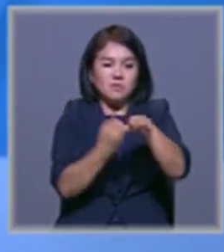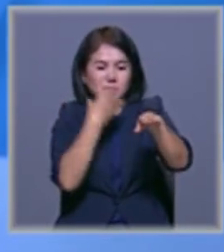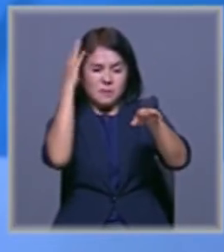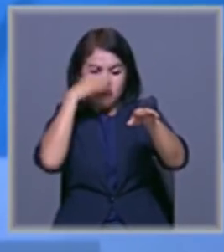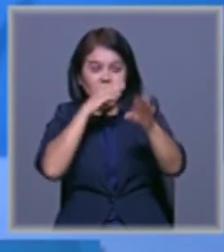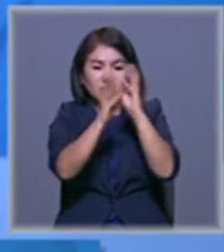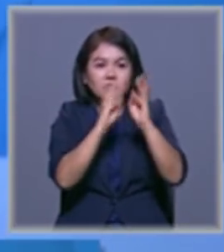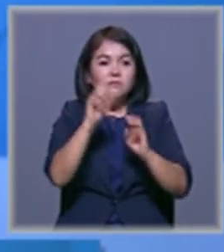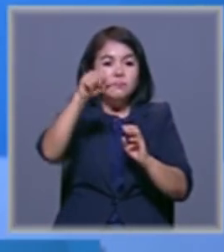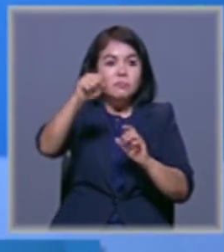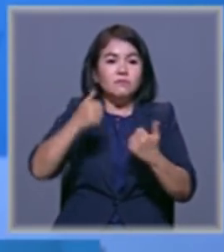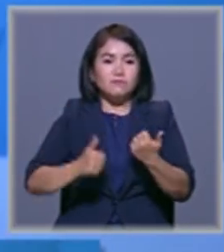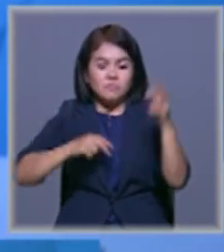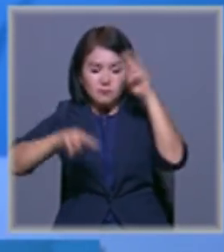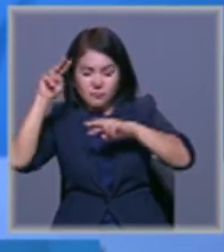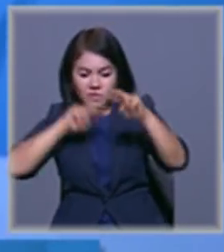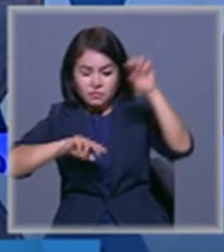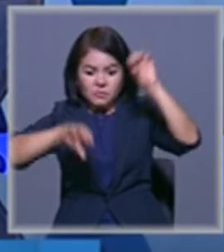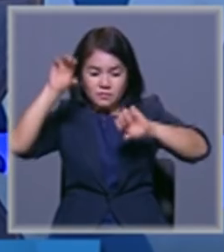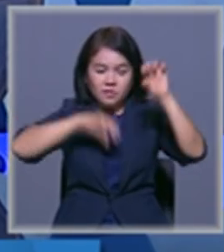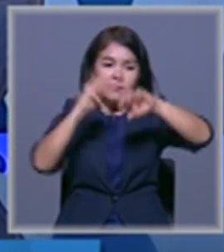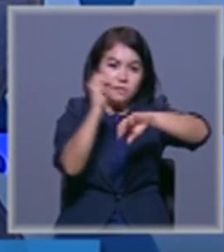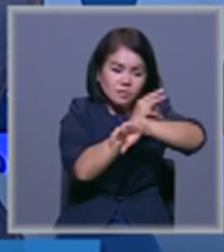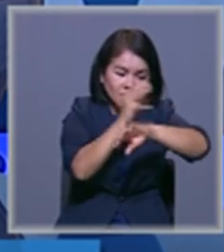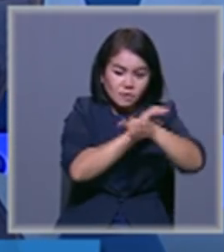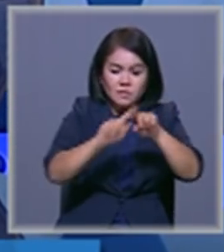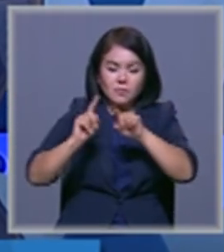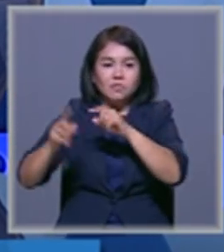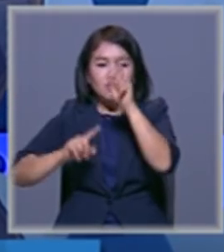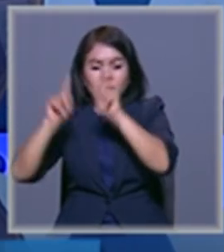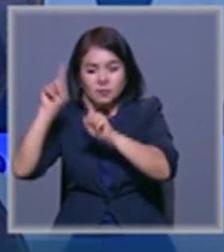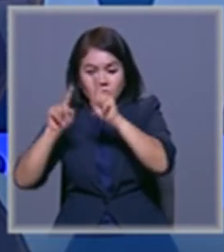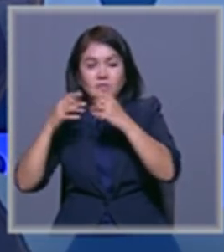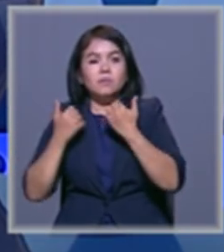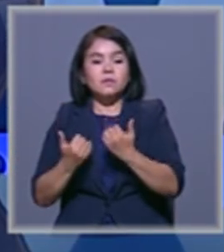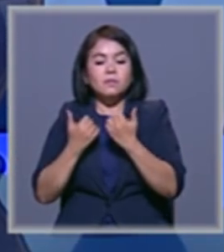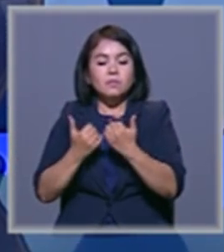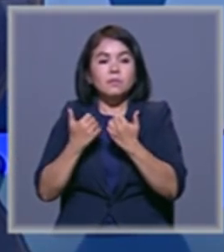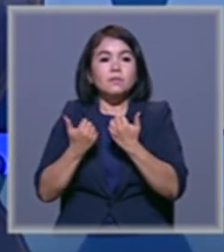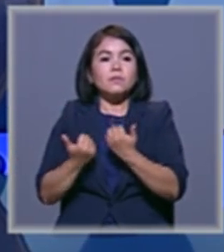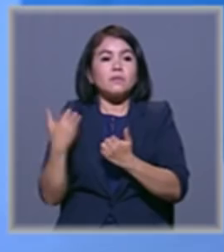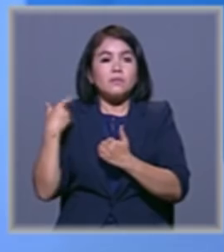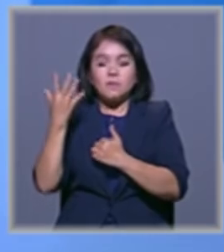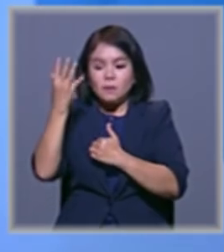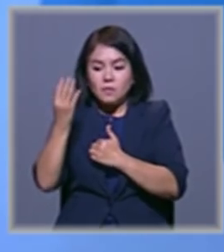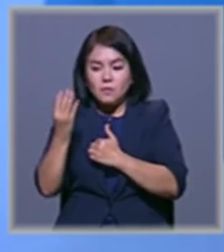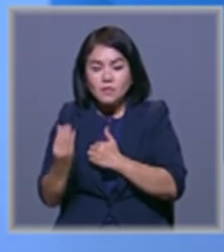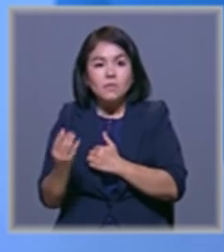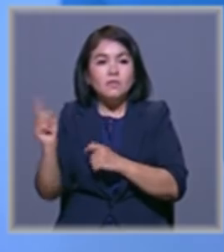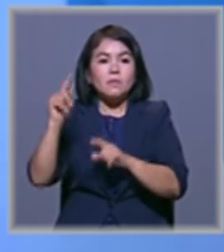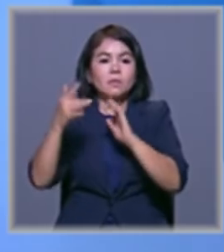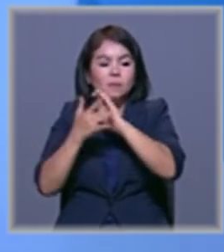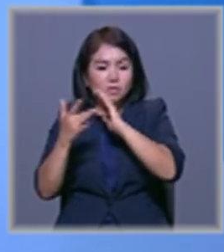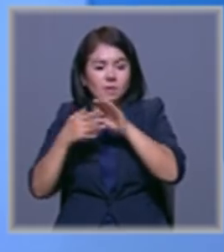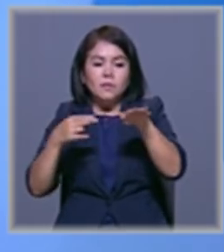เขามีการมอนิเตอร์พวกแบล็กคาร์บอนสารก่อมะเร็ง PM 2.5 มาโดยตลอดจนเดี๋ยวนี้เนี่ยมันลดลงอย่างต่อเนื่องด้วยเรื่องของไฮบริด